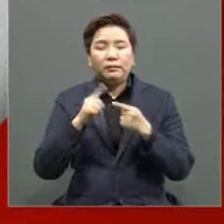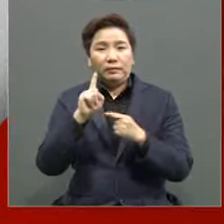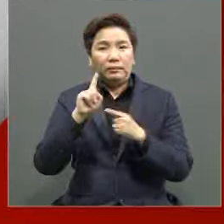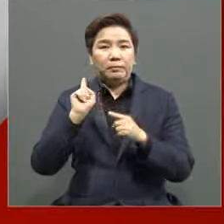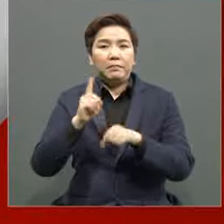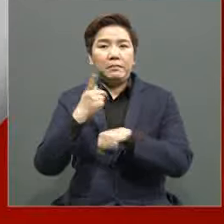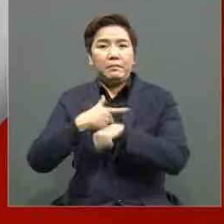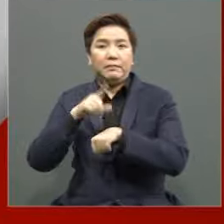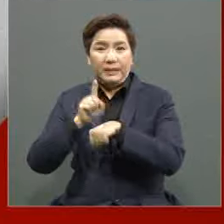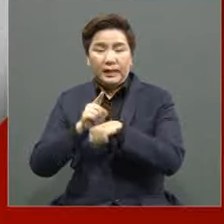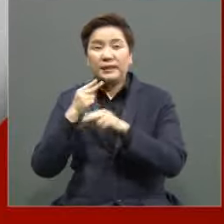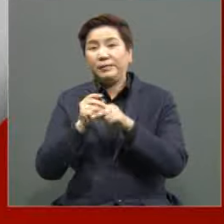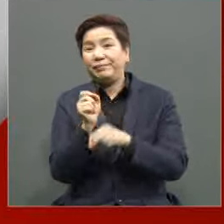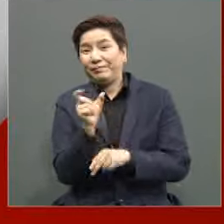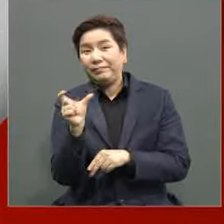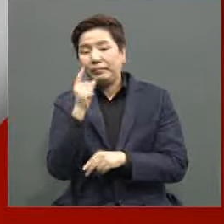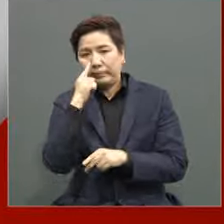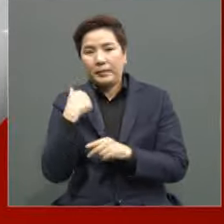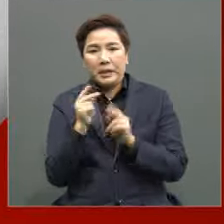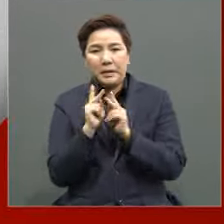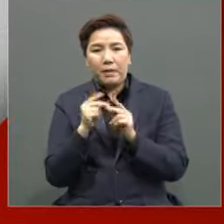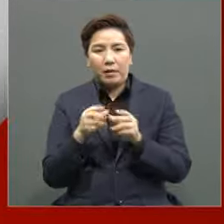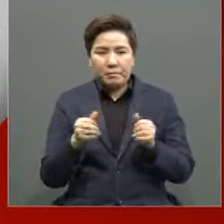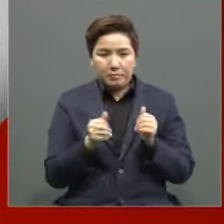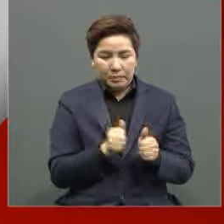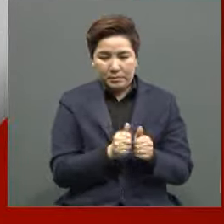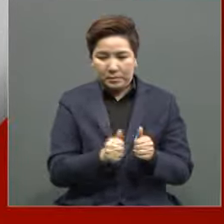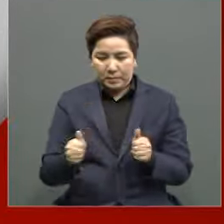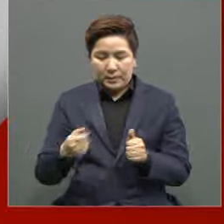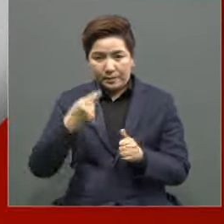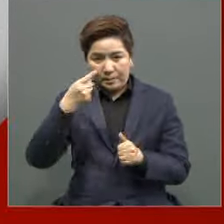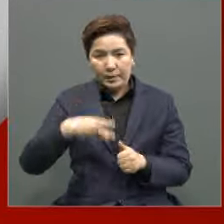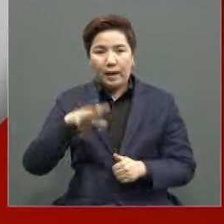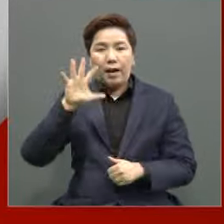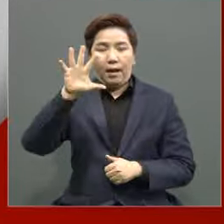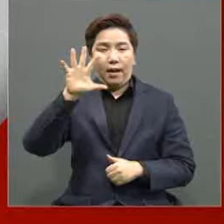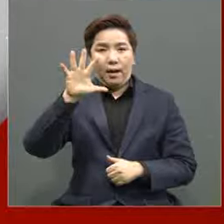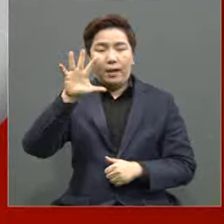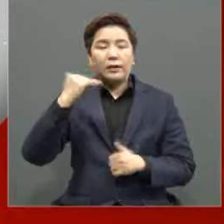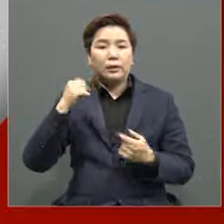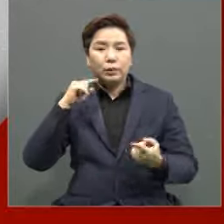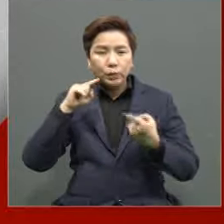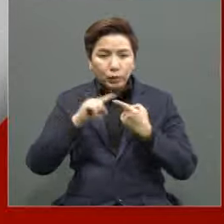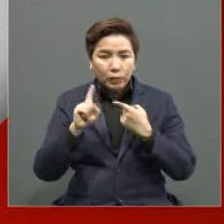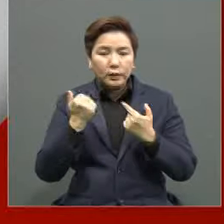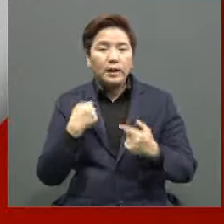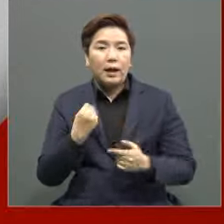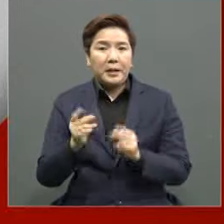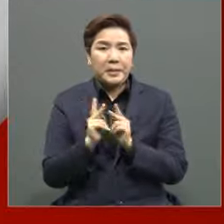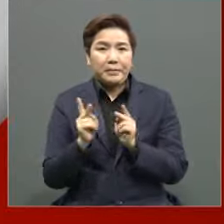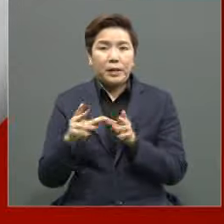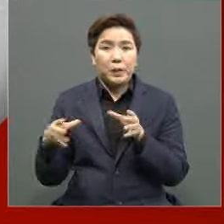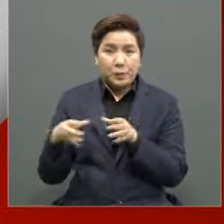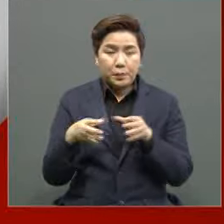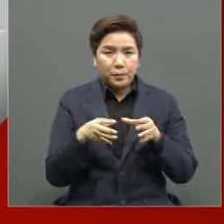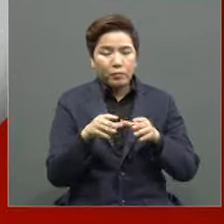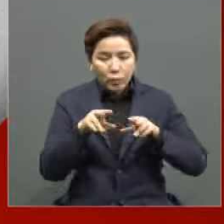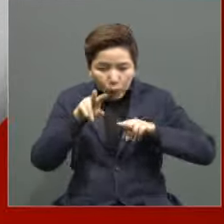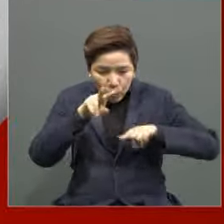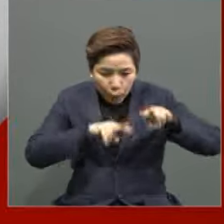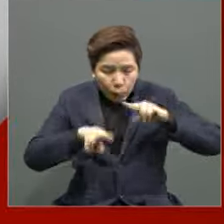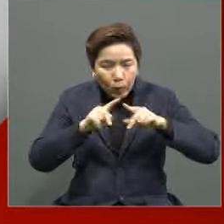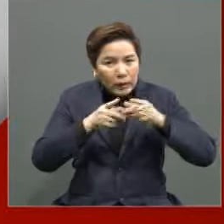าเป็นประธานแล้วจะมีกรรมการร่วมอีก5นายตามรายชื่อบนหน้าจอครับโดยให้คณะกรรมการชุดนี้เนี่ยนะดำเนินการตรวจ